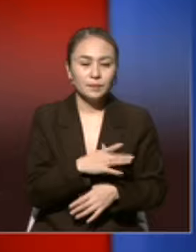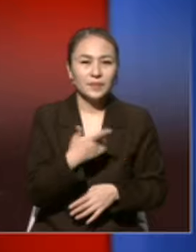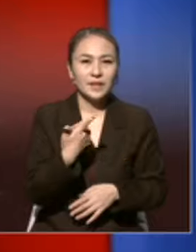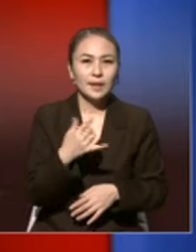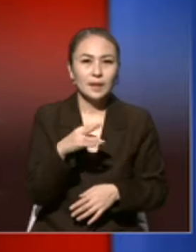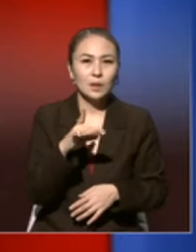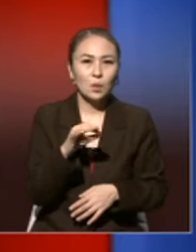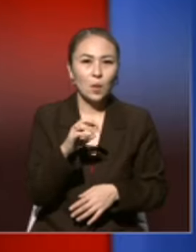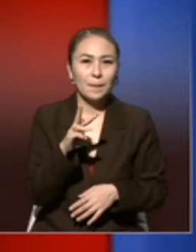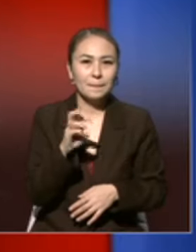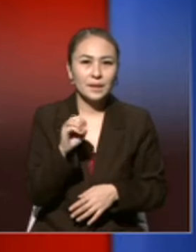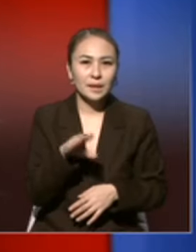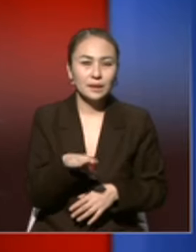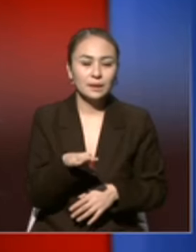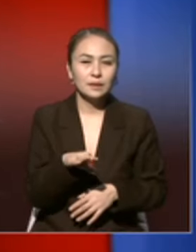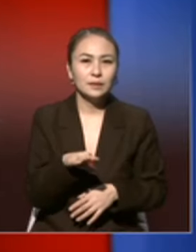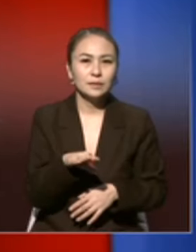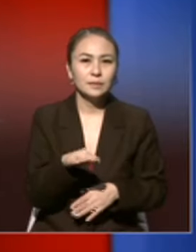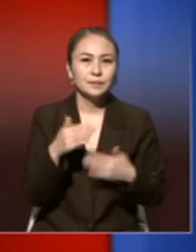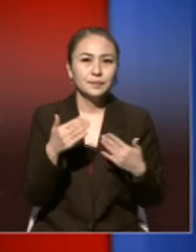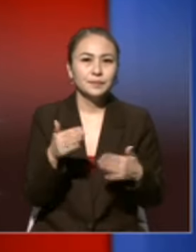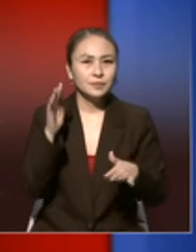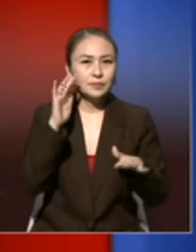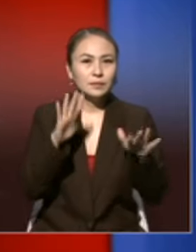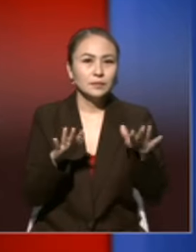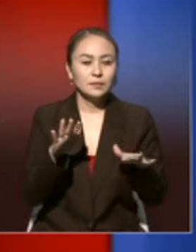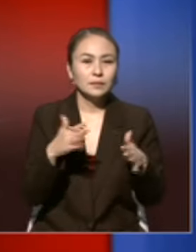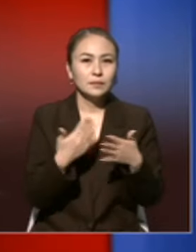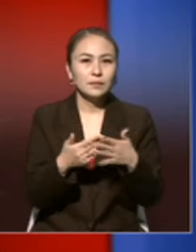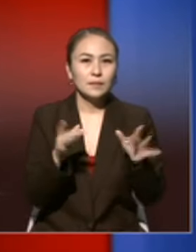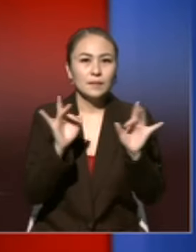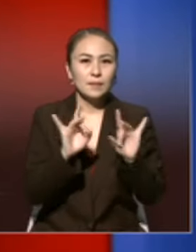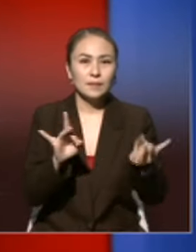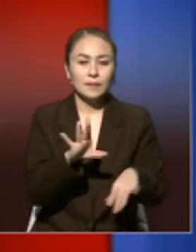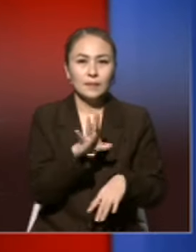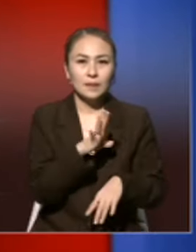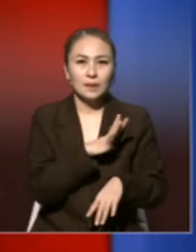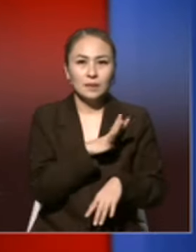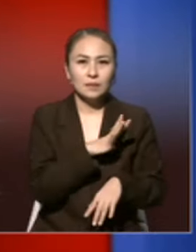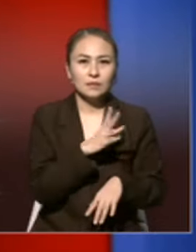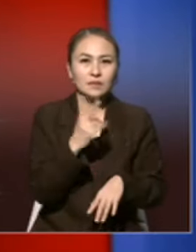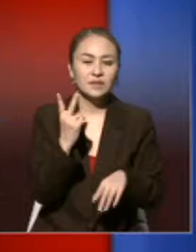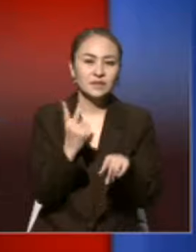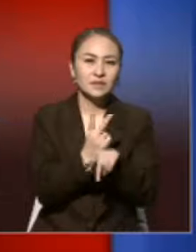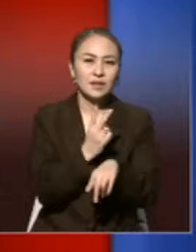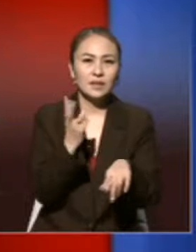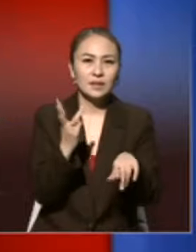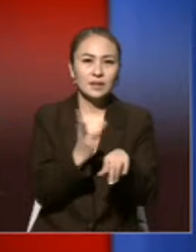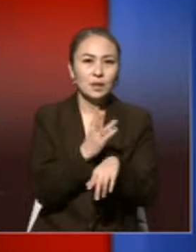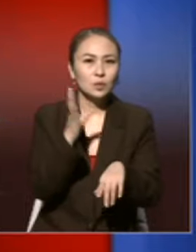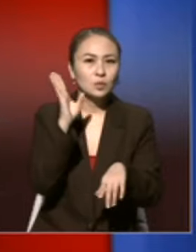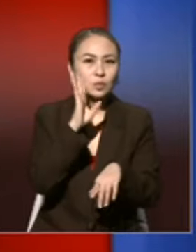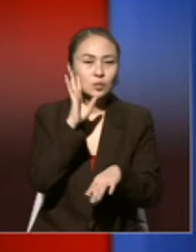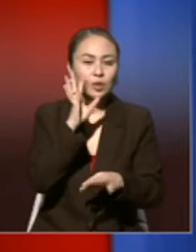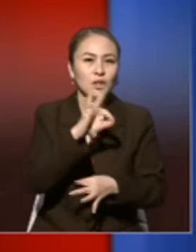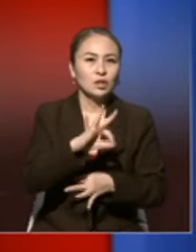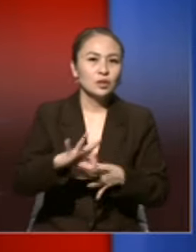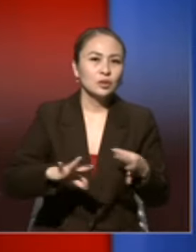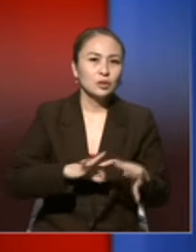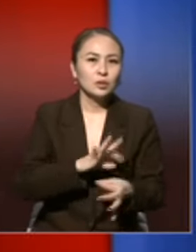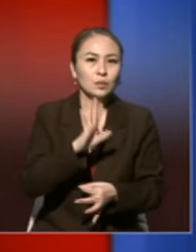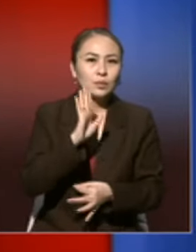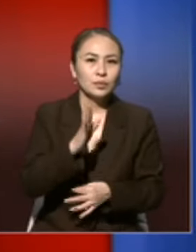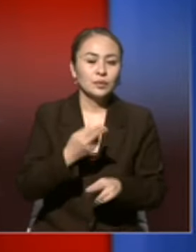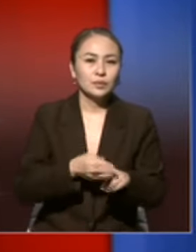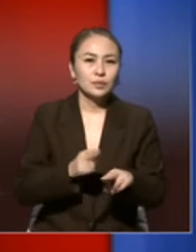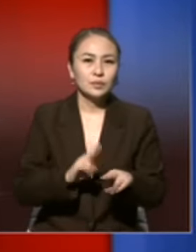Гидромет осы болжамды айтып берген. Осы 2-3 есе артық су келетін. Бірақ енді